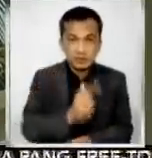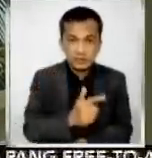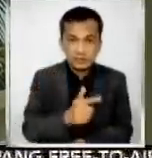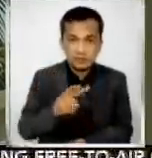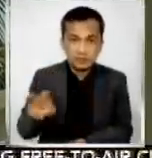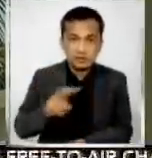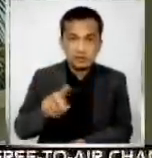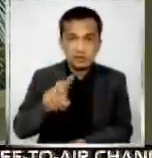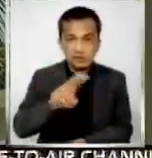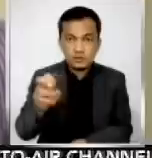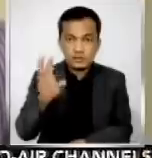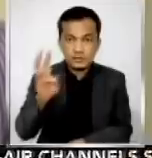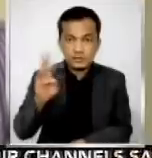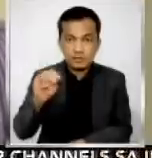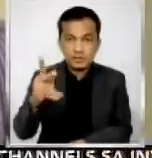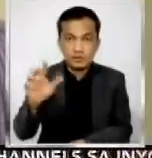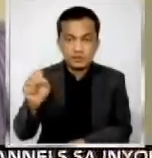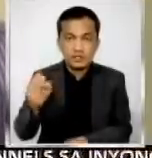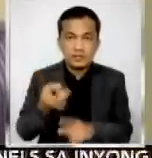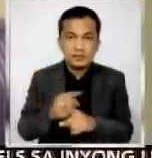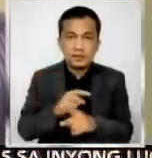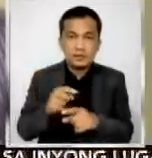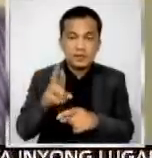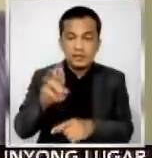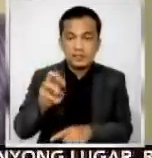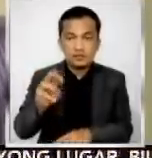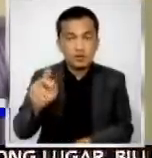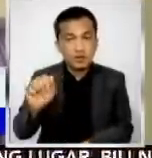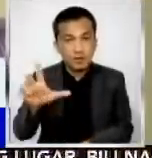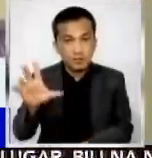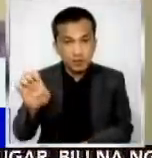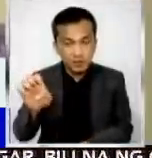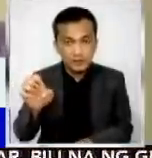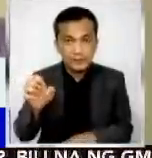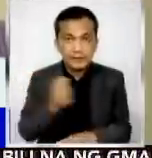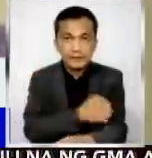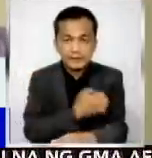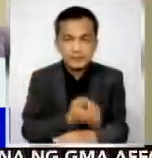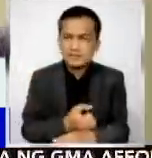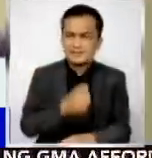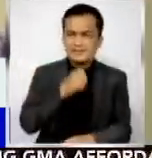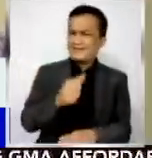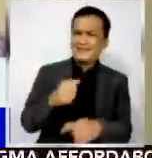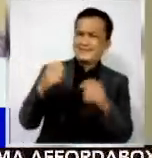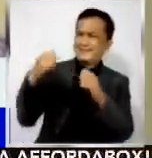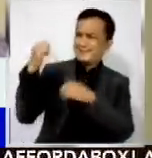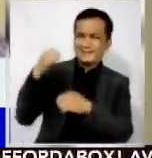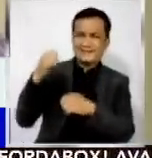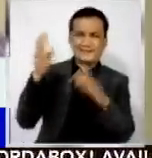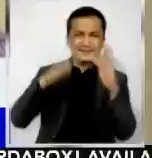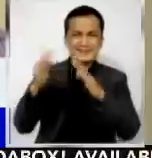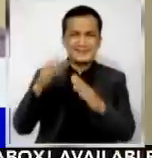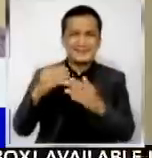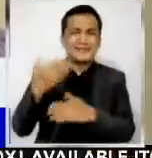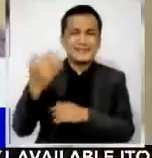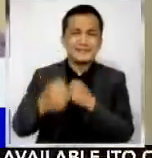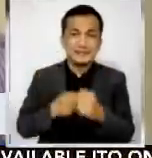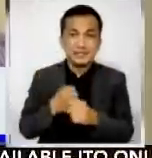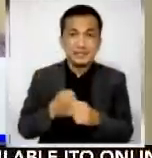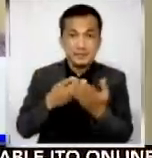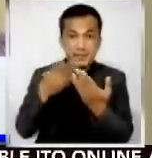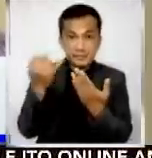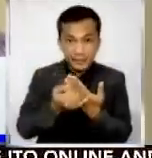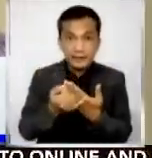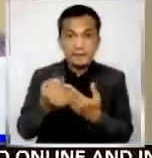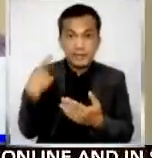sa renewable energy. No, we don't expect crisis kasi aside nga doon sa mga projects na papasok, yung mga